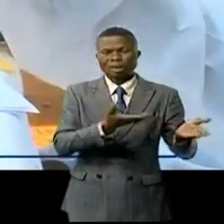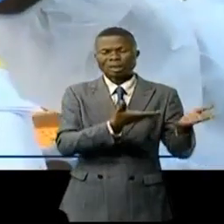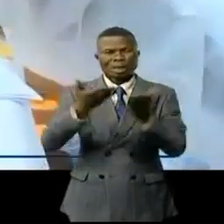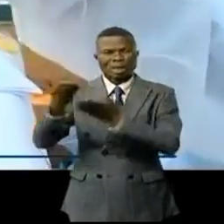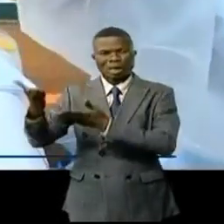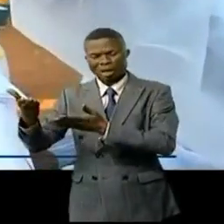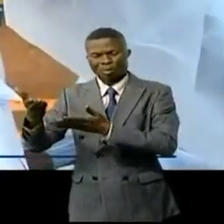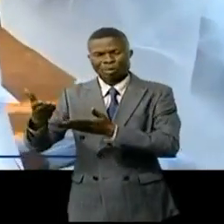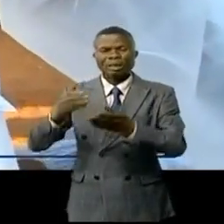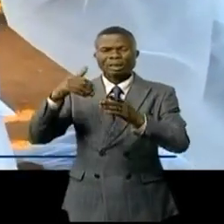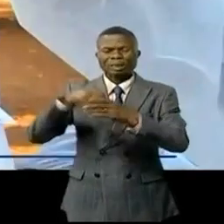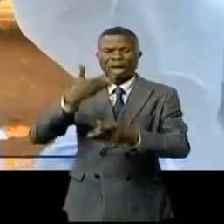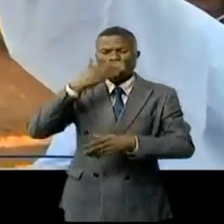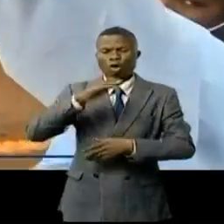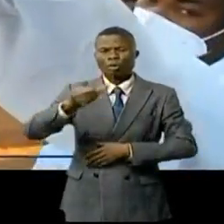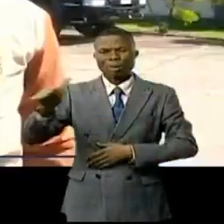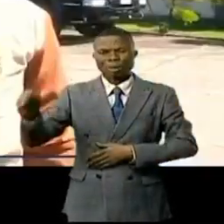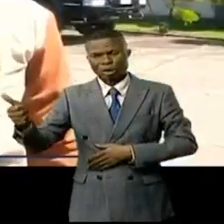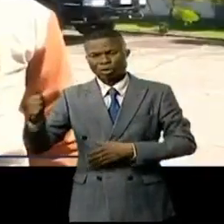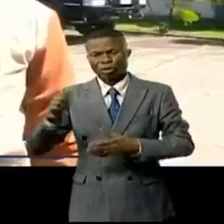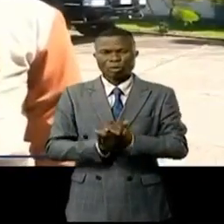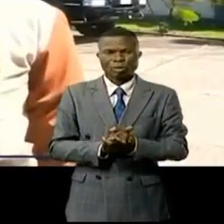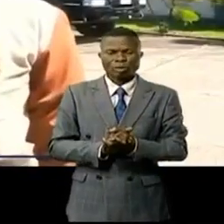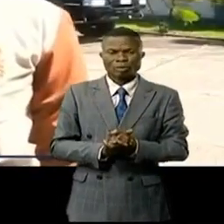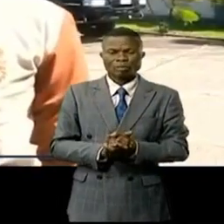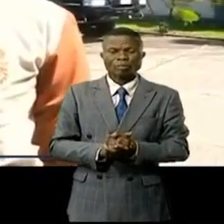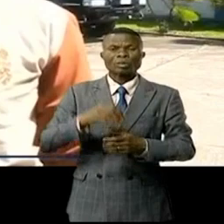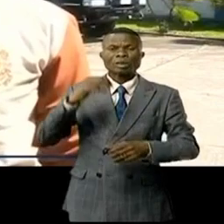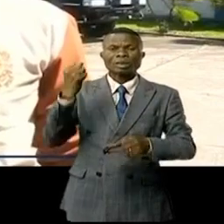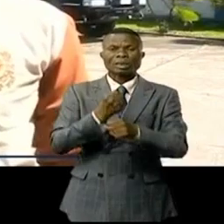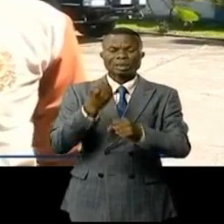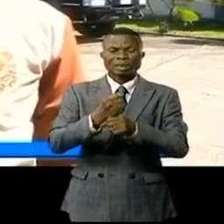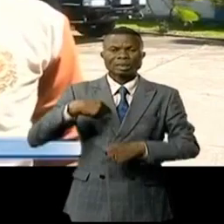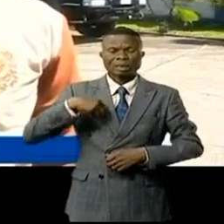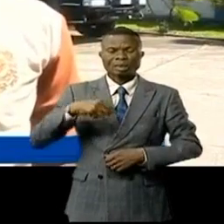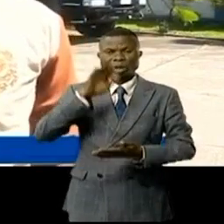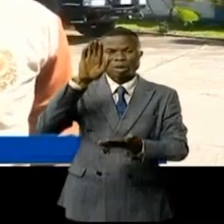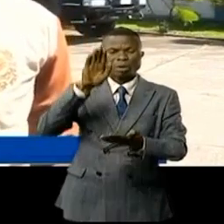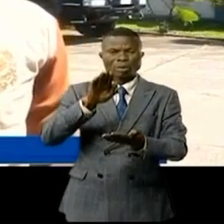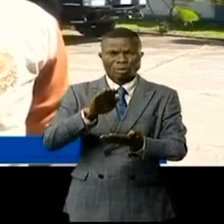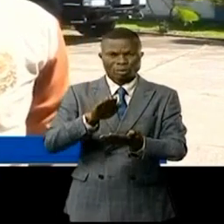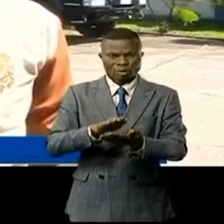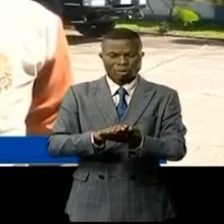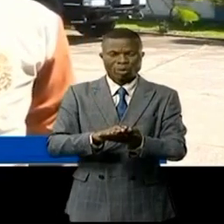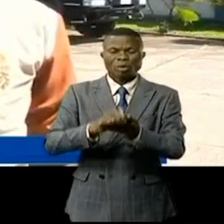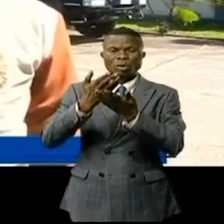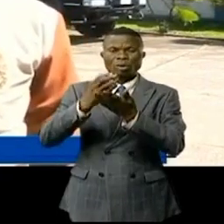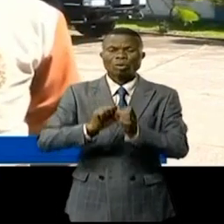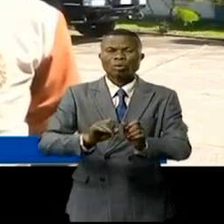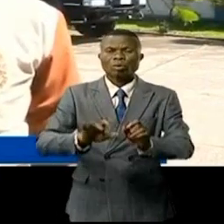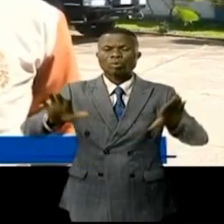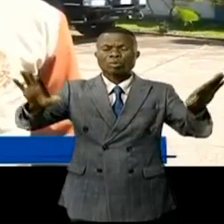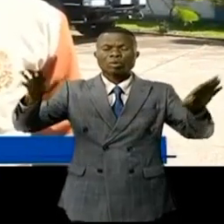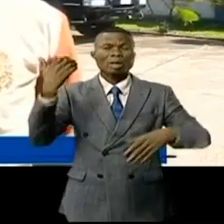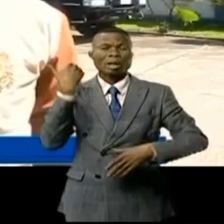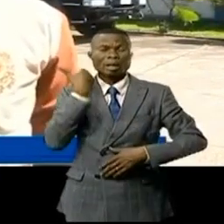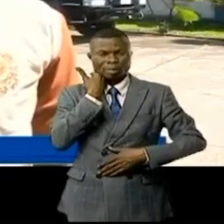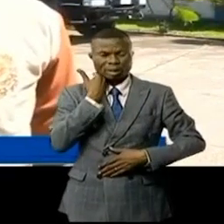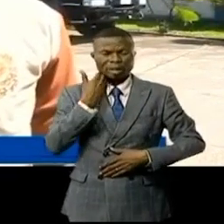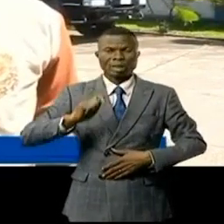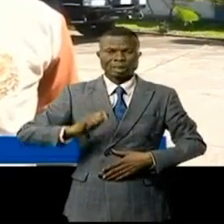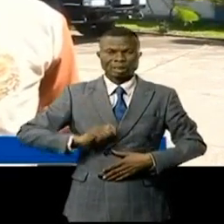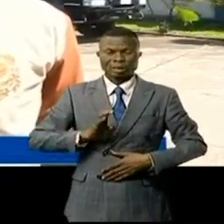d'autres structures sanitaires. Notre mission, c'est de pouvoir réduire la transmission de cette maladie. Et